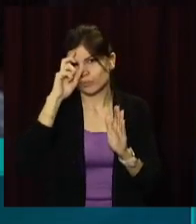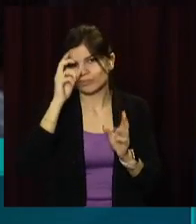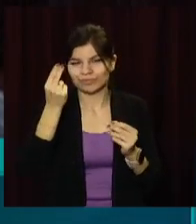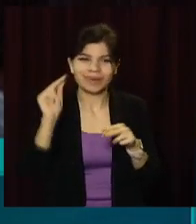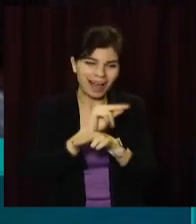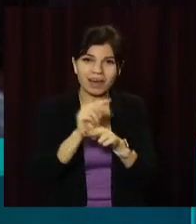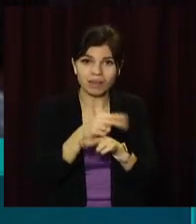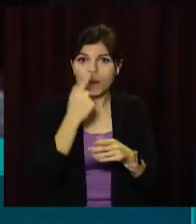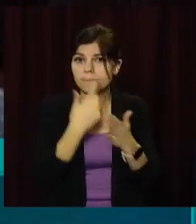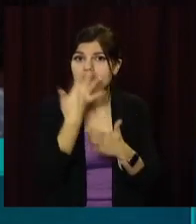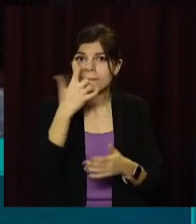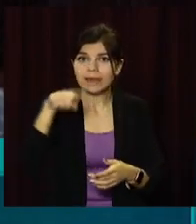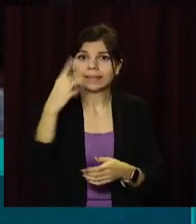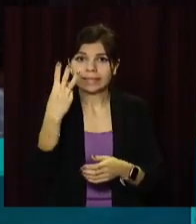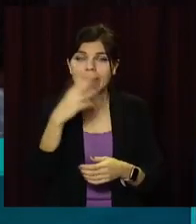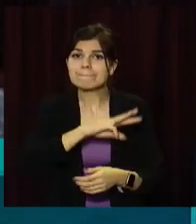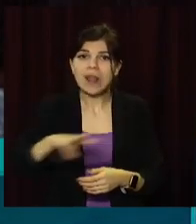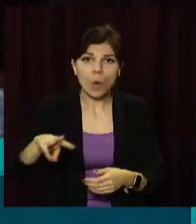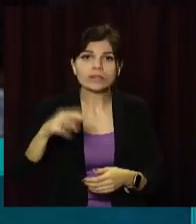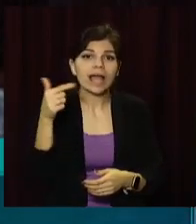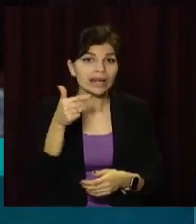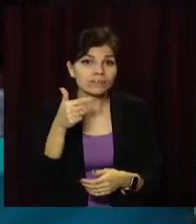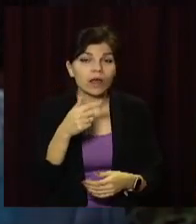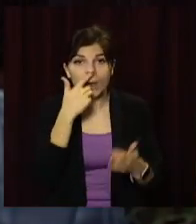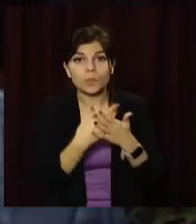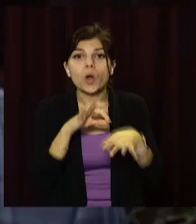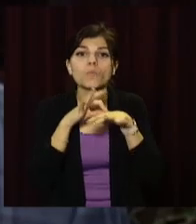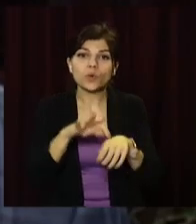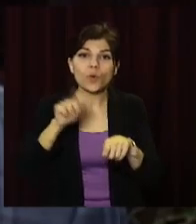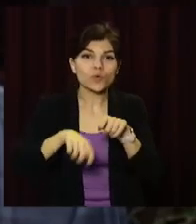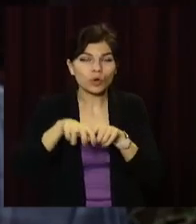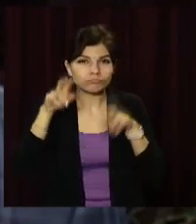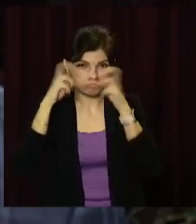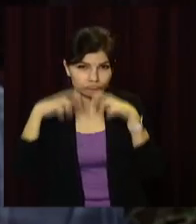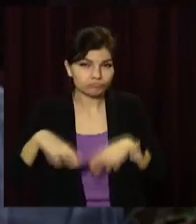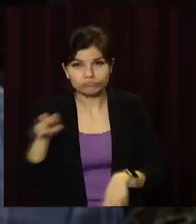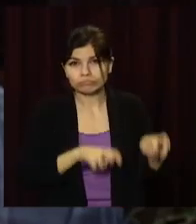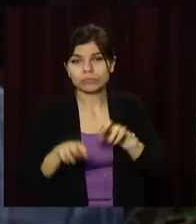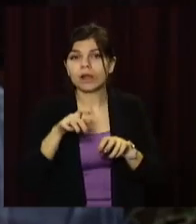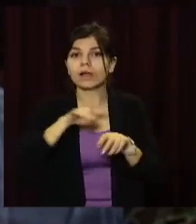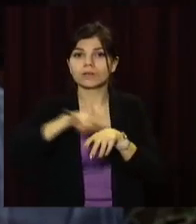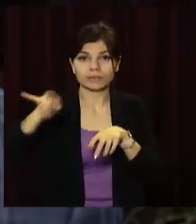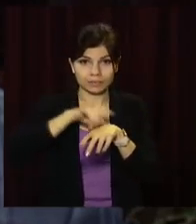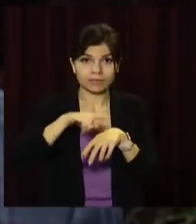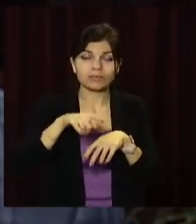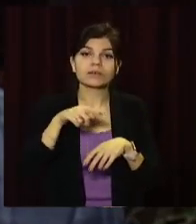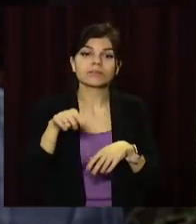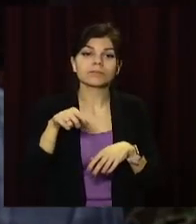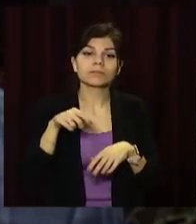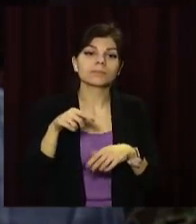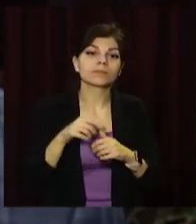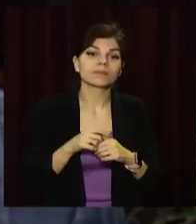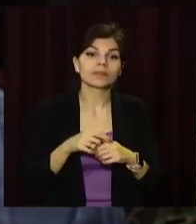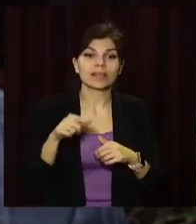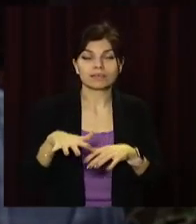через незаконні дії фігурантів становить понад 5,3 мільйона гривень. Під час проведення санкціонованих обшуків у приміщеннях міжнародного